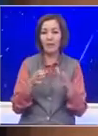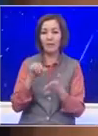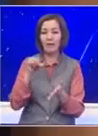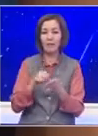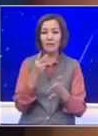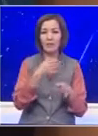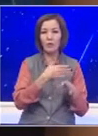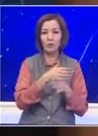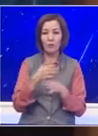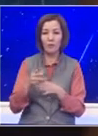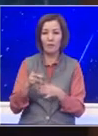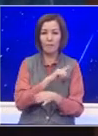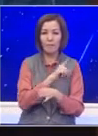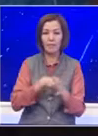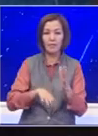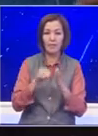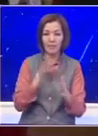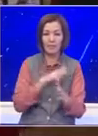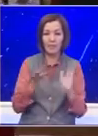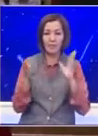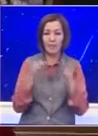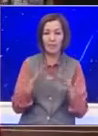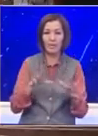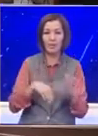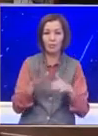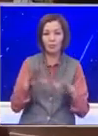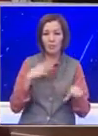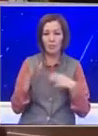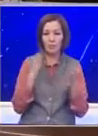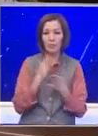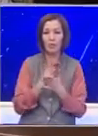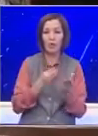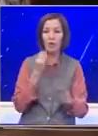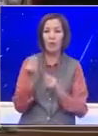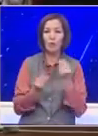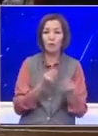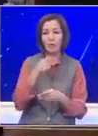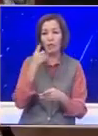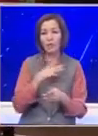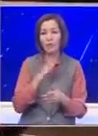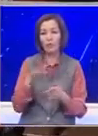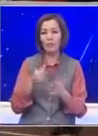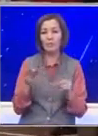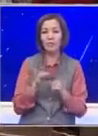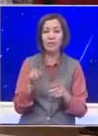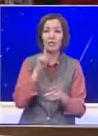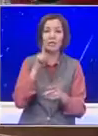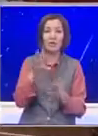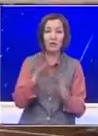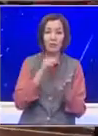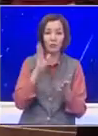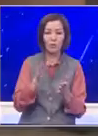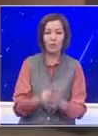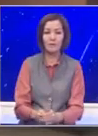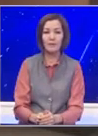Олар екі топқа бөлініп, өзара мықтыларын анықтады. Барлығы жақсы дайындық деңгейін көрсетті. Ойыншылардың айтуынша, басты мақсат жастарға үлгі өнеге